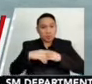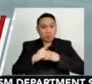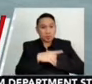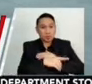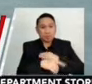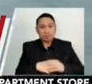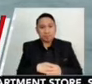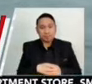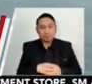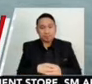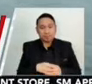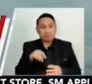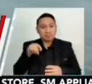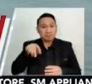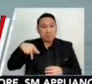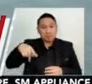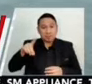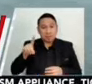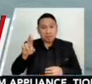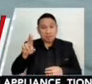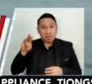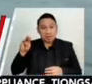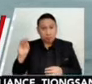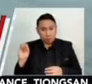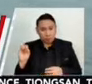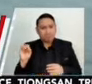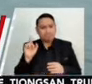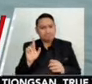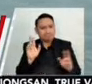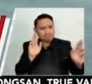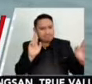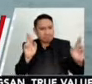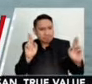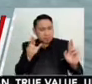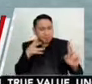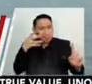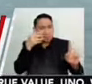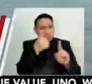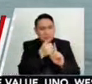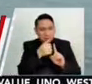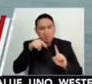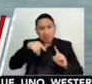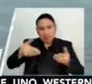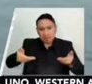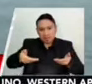ang pdrrmo sa posibleng epekto ni bagyong hiner sa probinsya ng Pangasinan